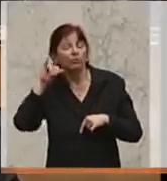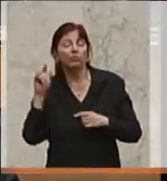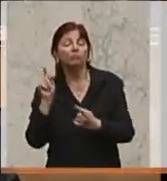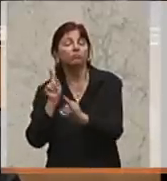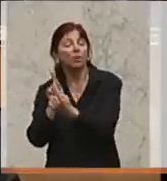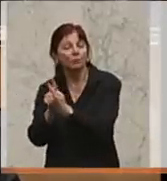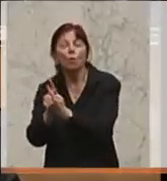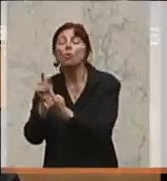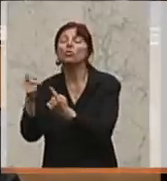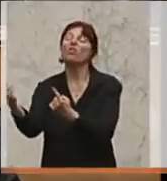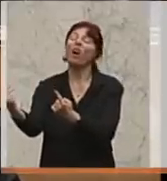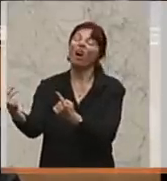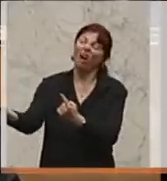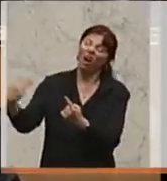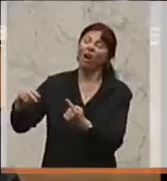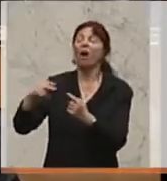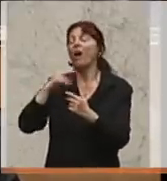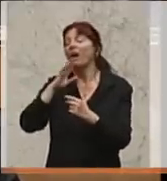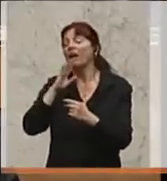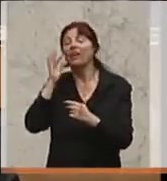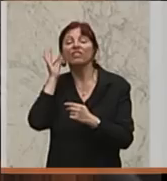wissen, wie es jetzt in der Koalition